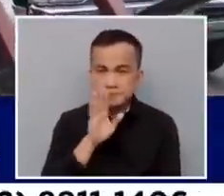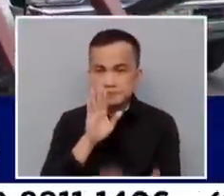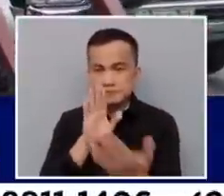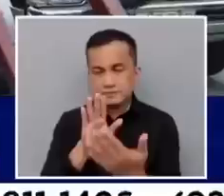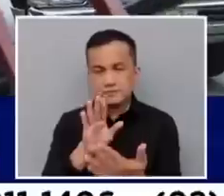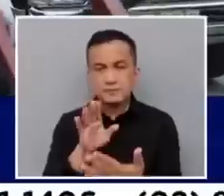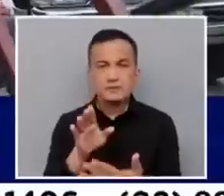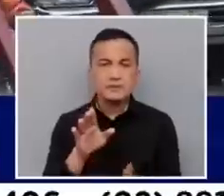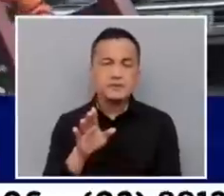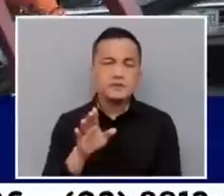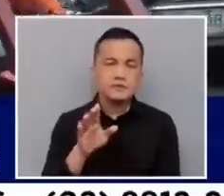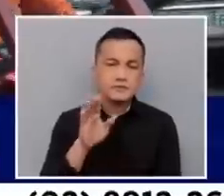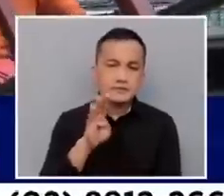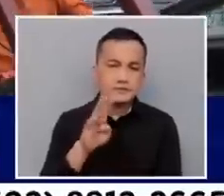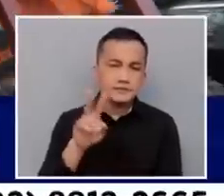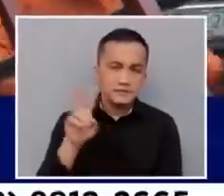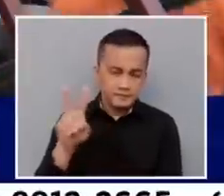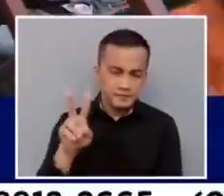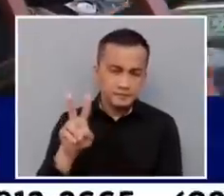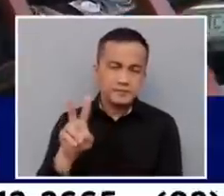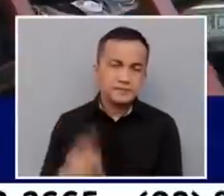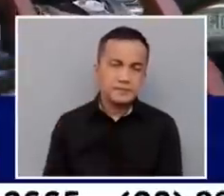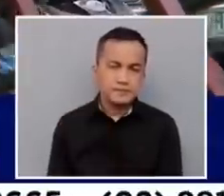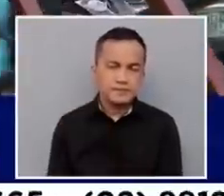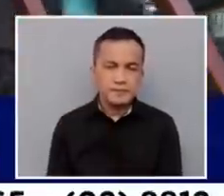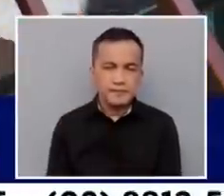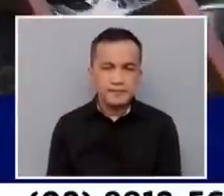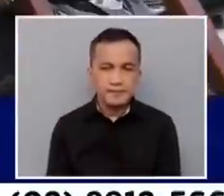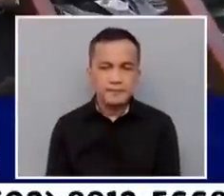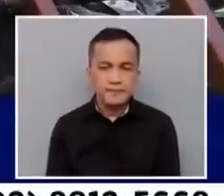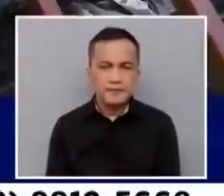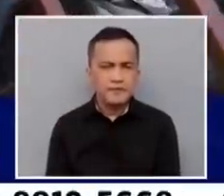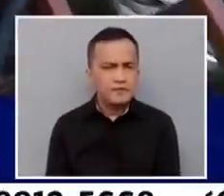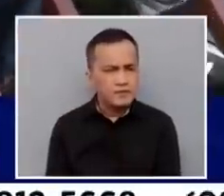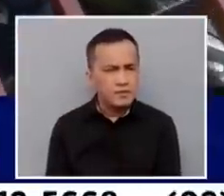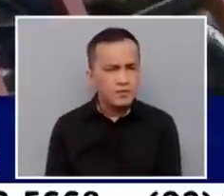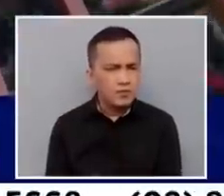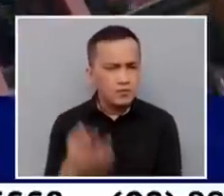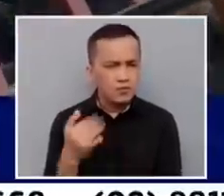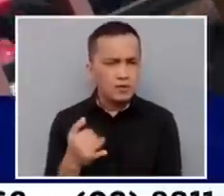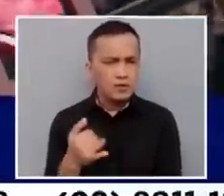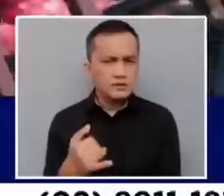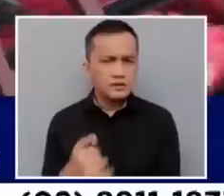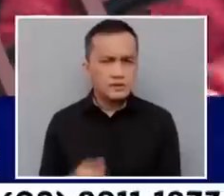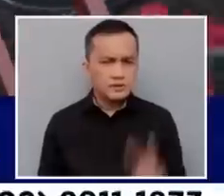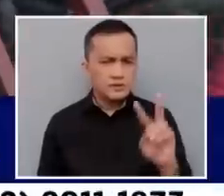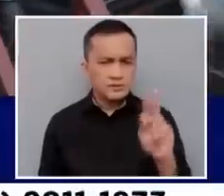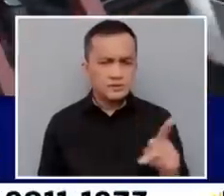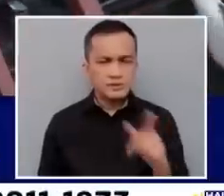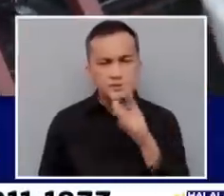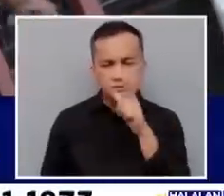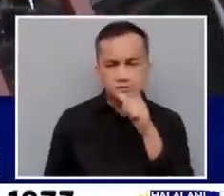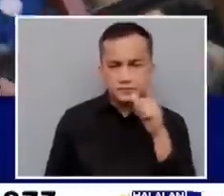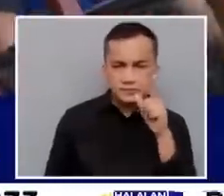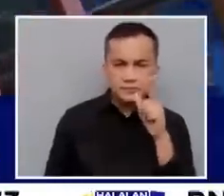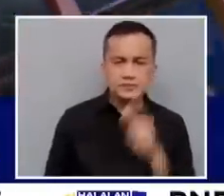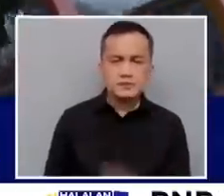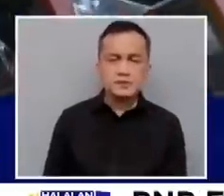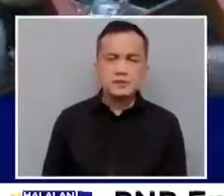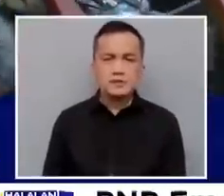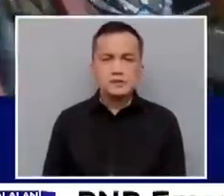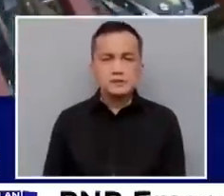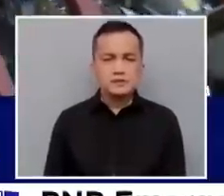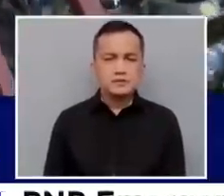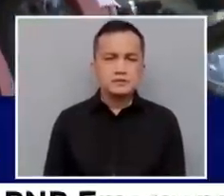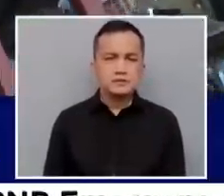si presidential candidate Bongbong Marcos. Kasi si Vice President Lenny Robredo, alas